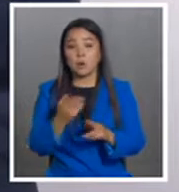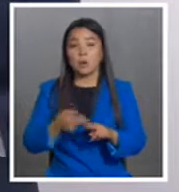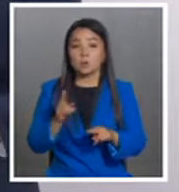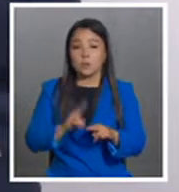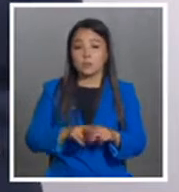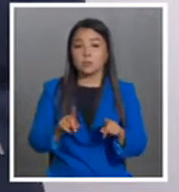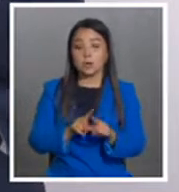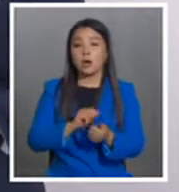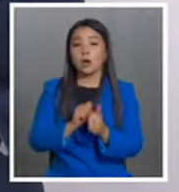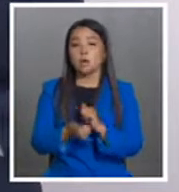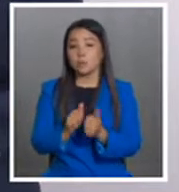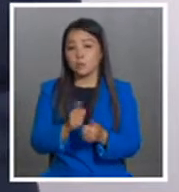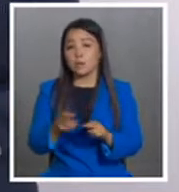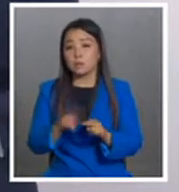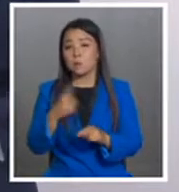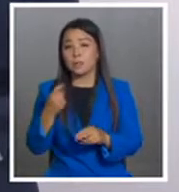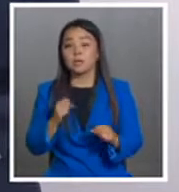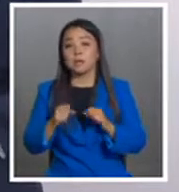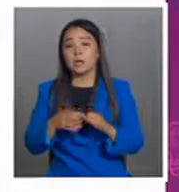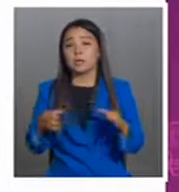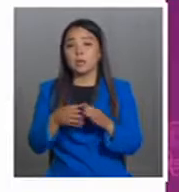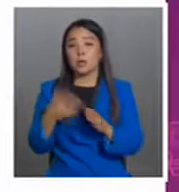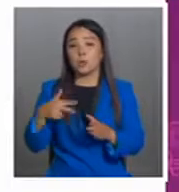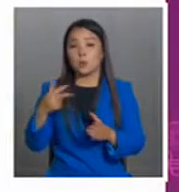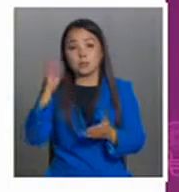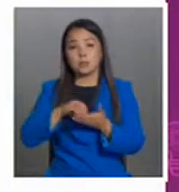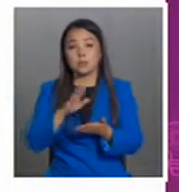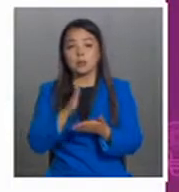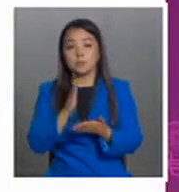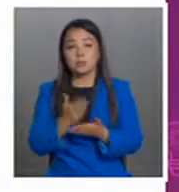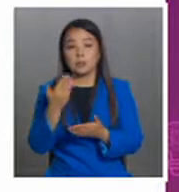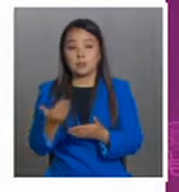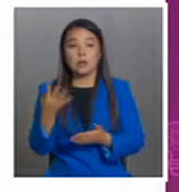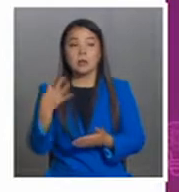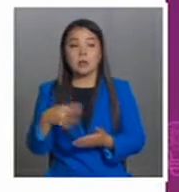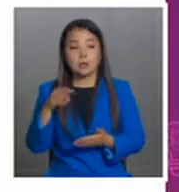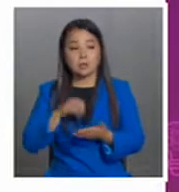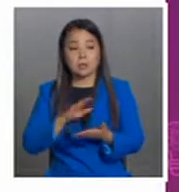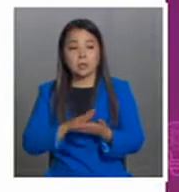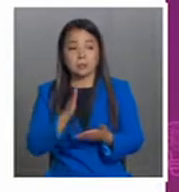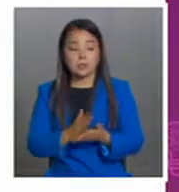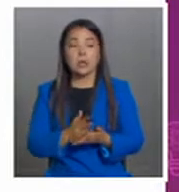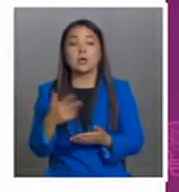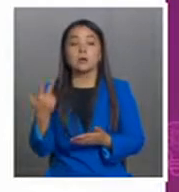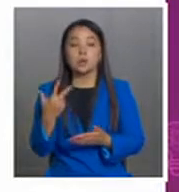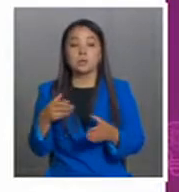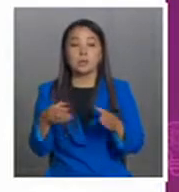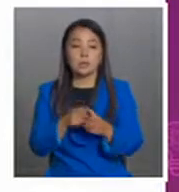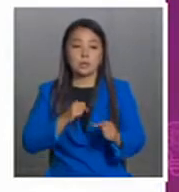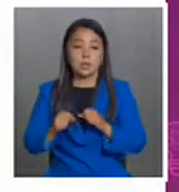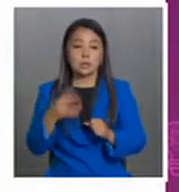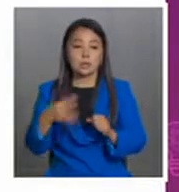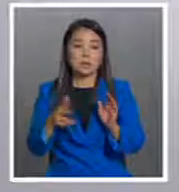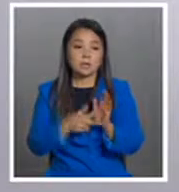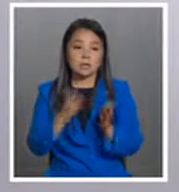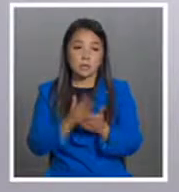осы ауысымда бірінші бригада 30 тетік, екінші бригада 40 тетік, ал үшінші бригада 48 тетік